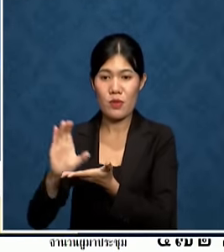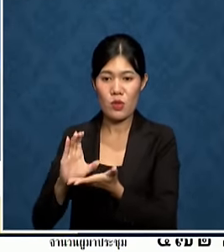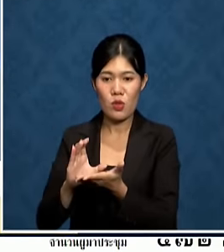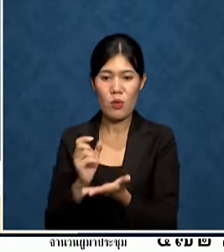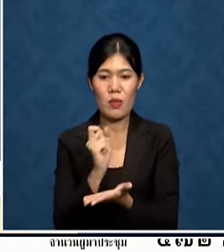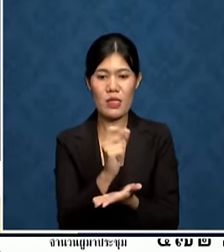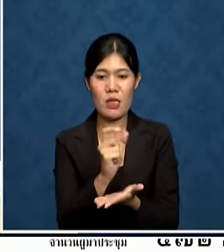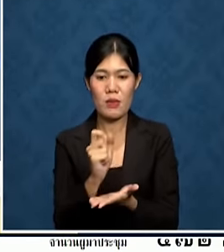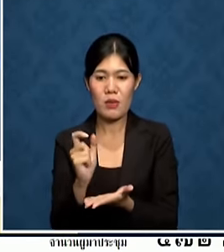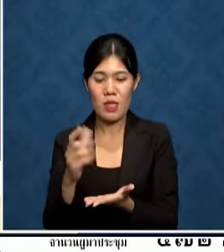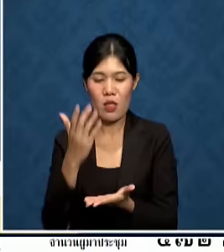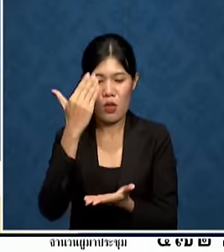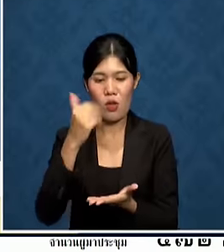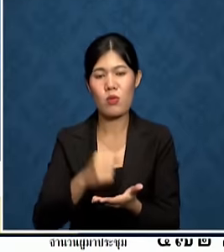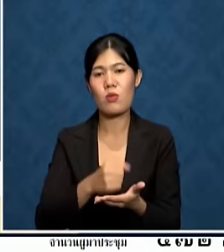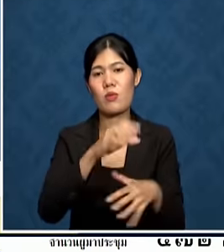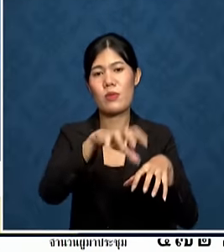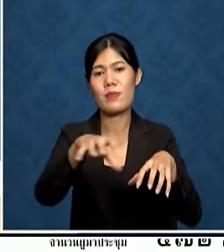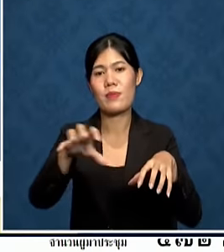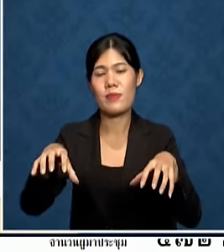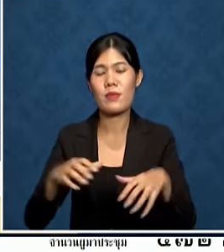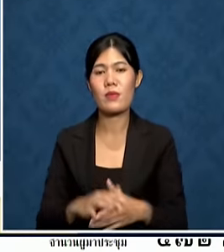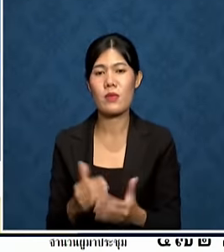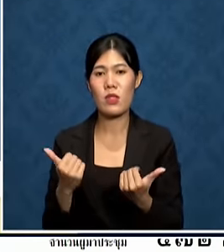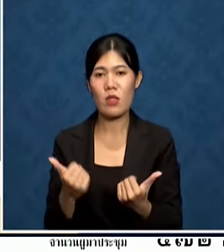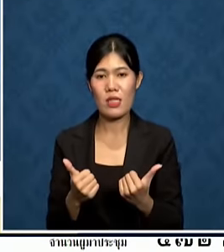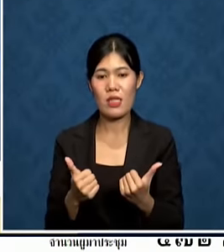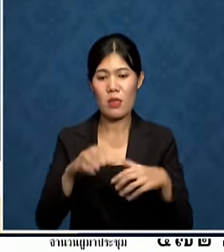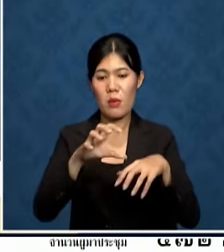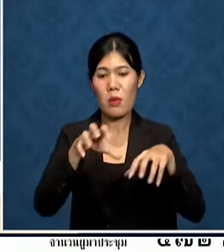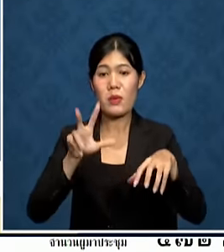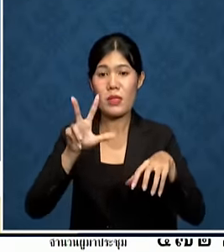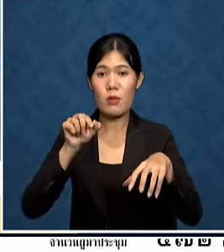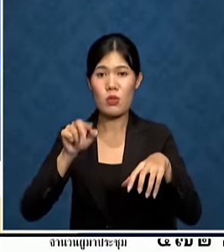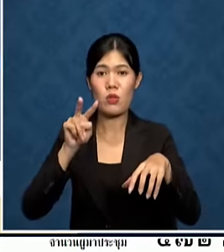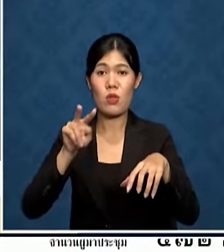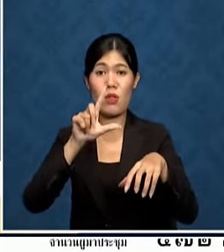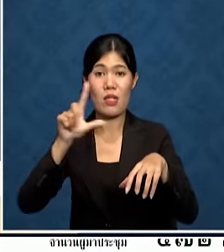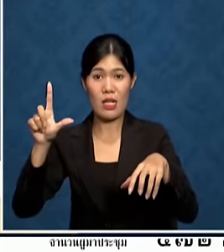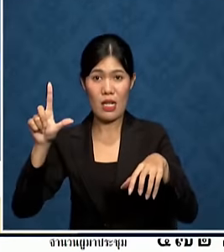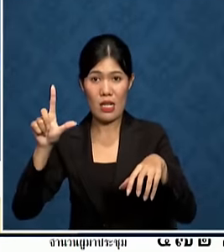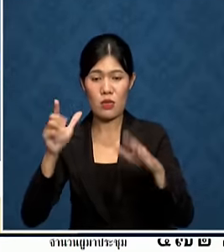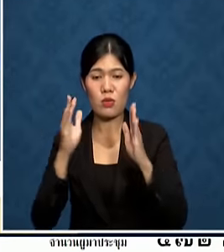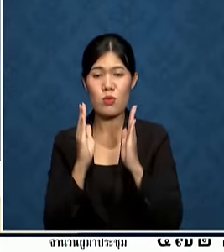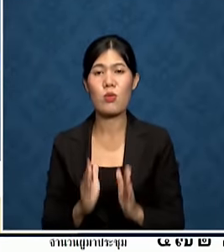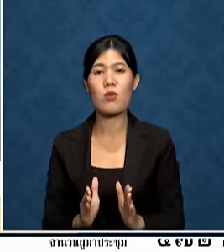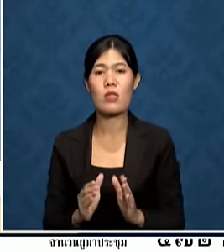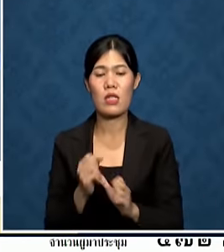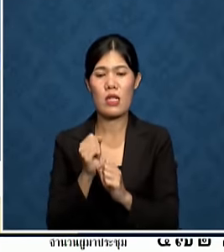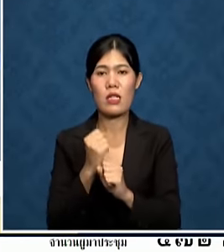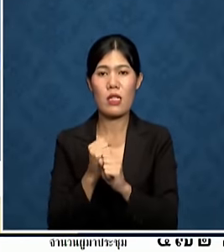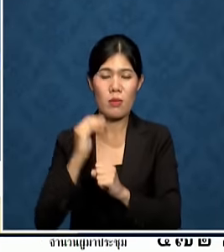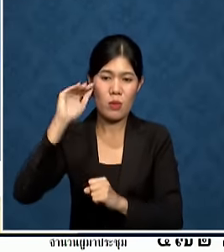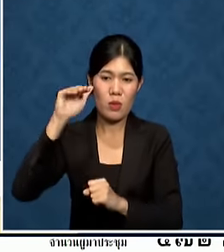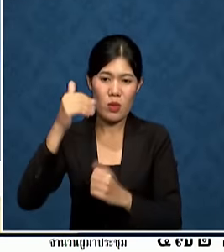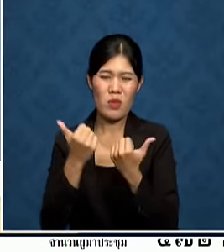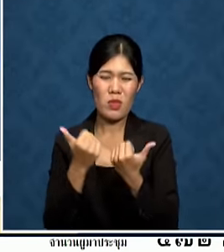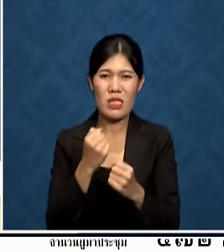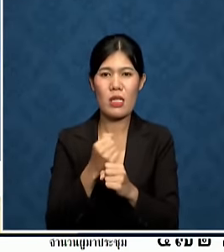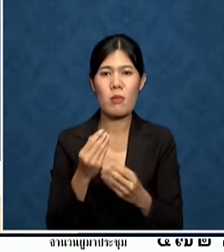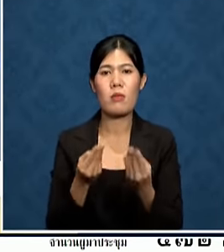ท่านนายกไปทวงเพราะว่าวันนี้ SMEทั่วประเทศมี 3.2ล้านรายทำมาจนถึงปัจจุบัน 2ปีกว่าเพิ่งทำได้ 200,000